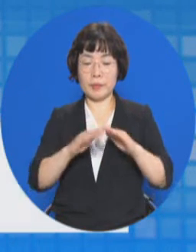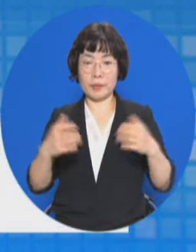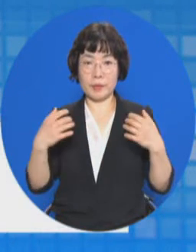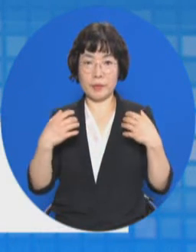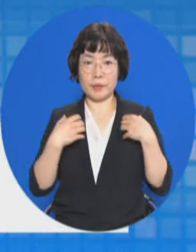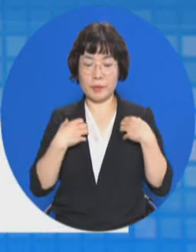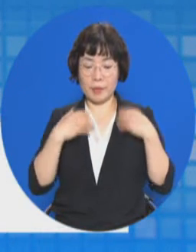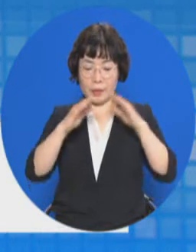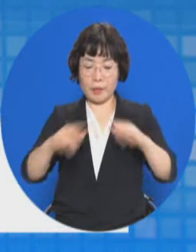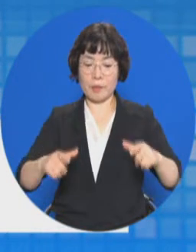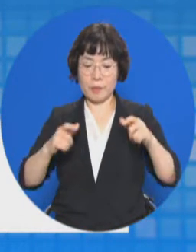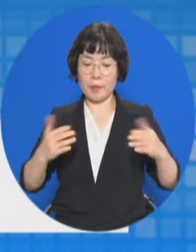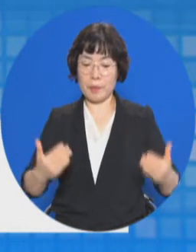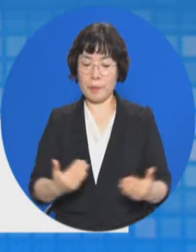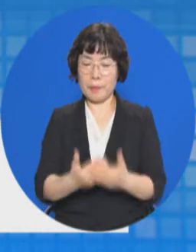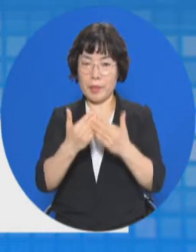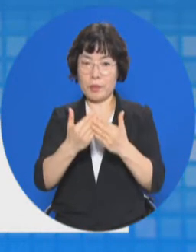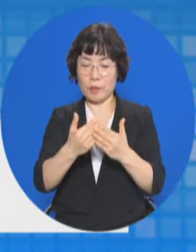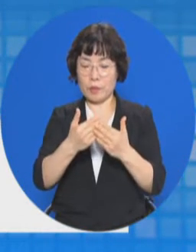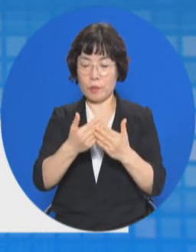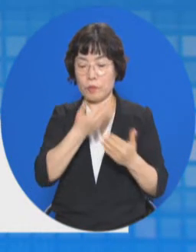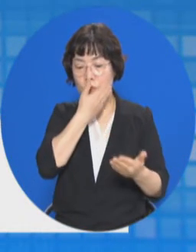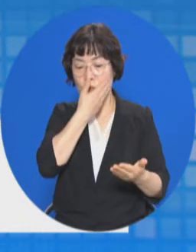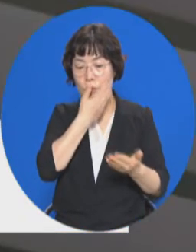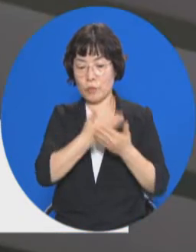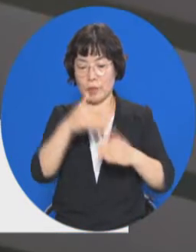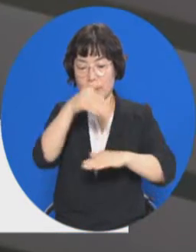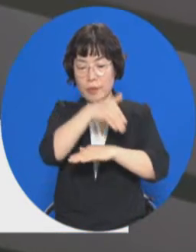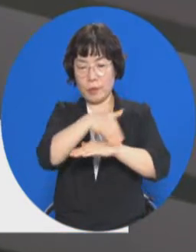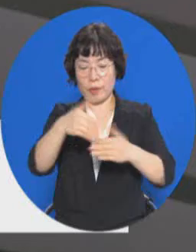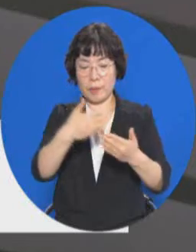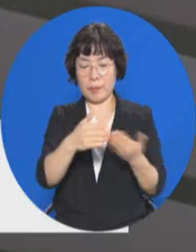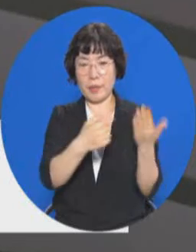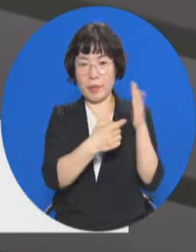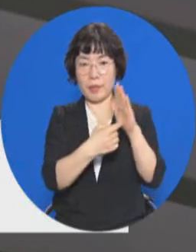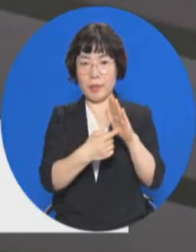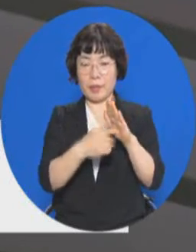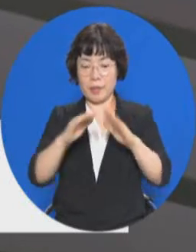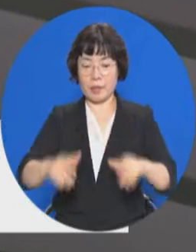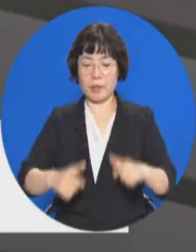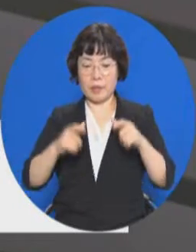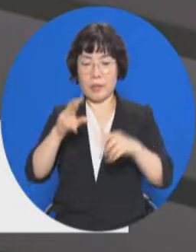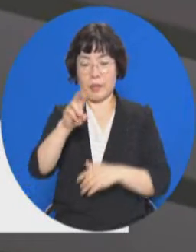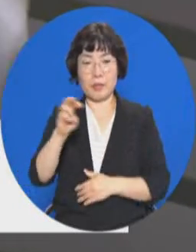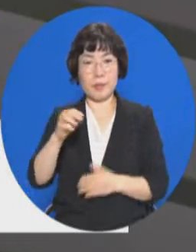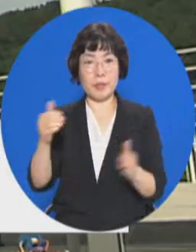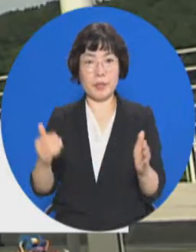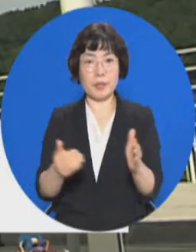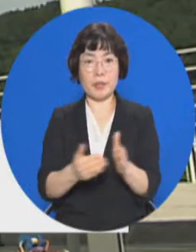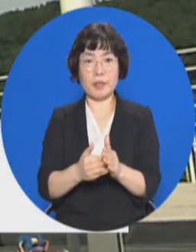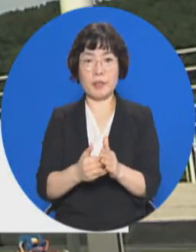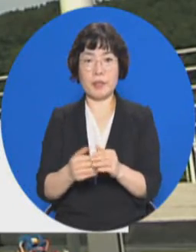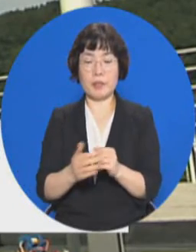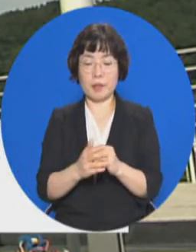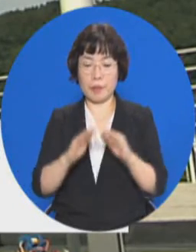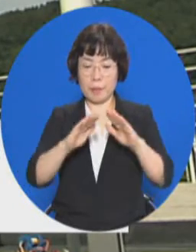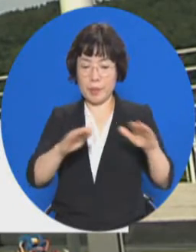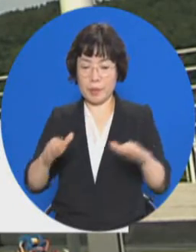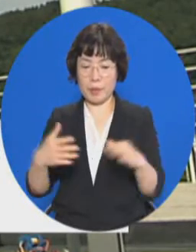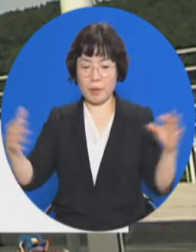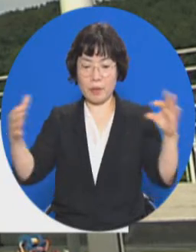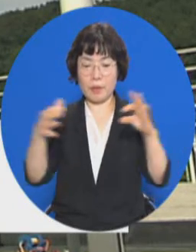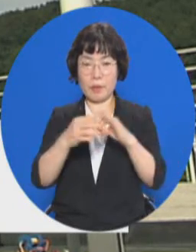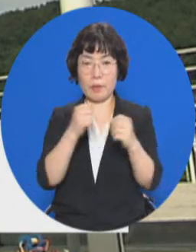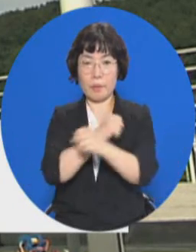전라남도가 남양권 개발에 새로운 청사진을 마련했습니다. 전라남도는 오는 2030년까지 해양권을